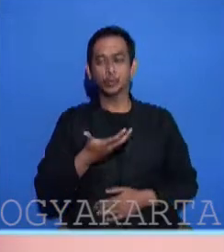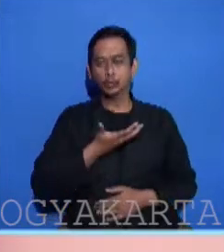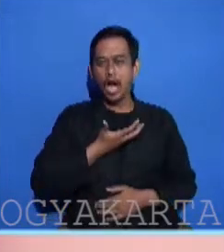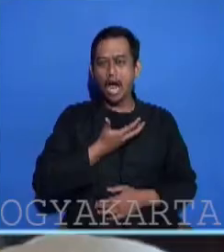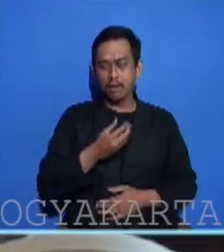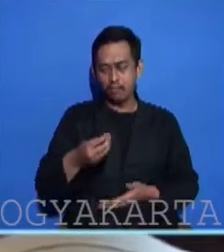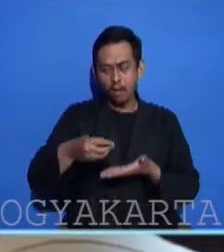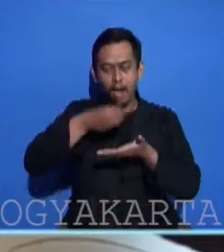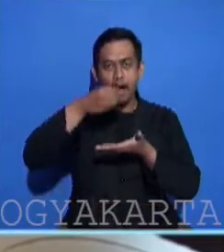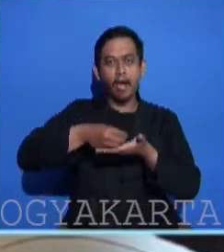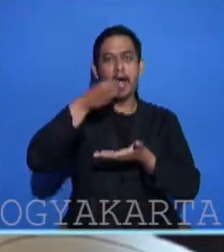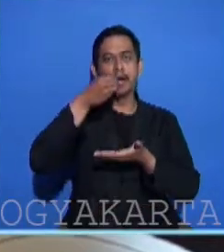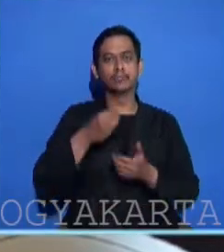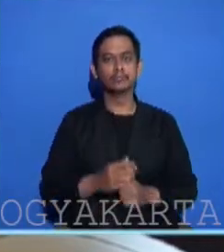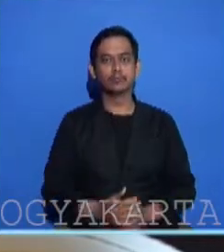Anda